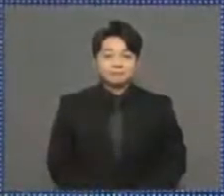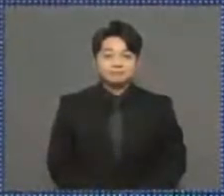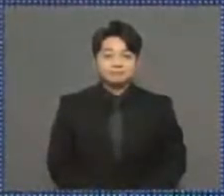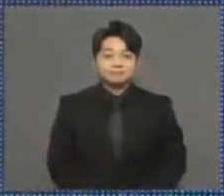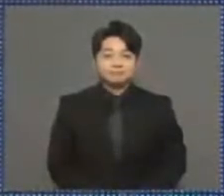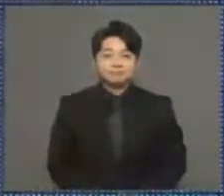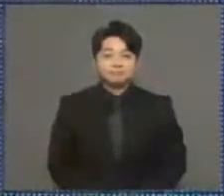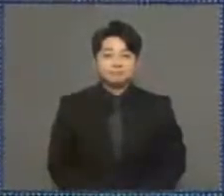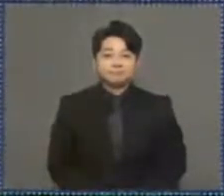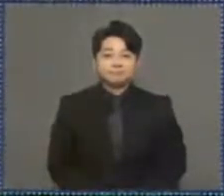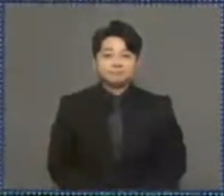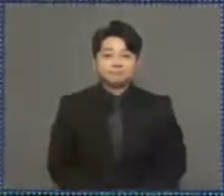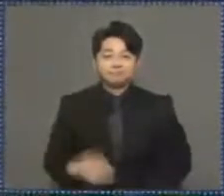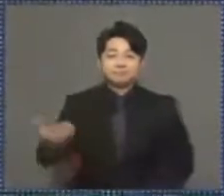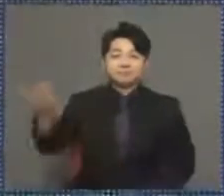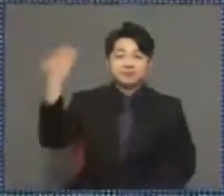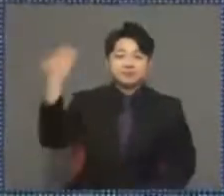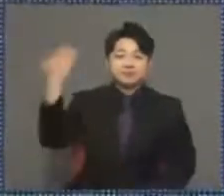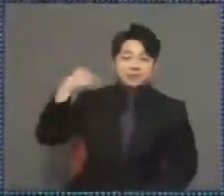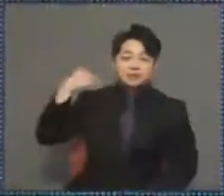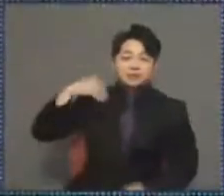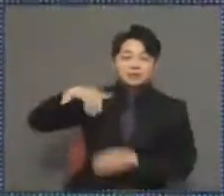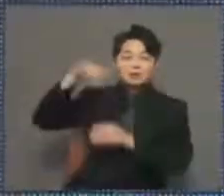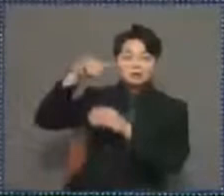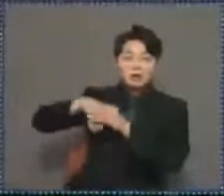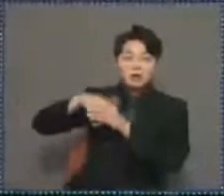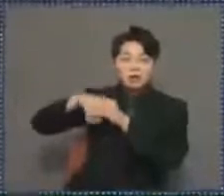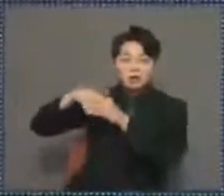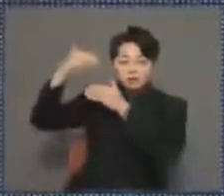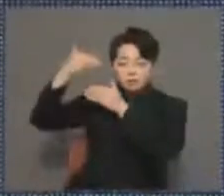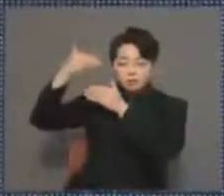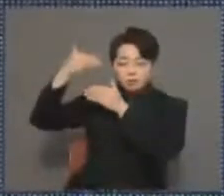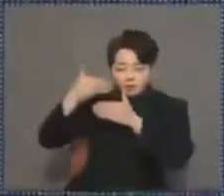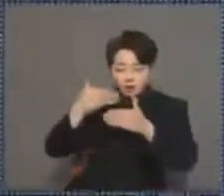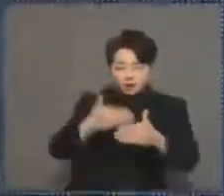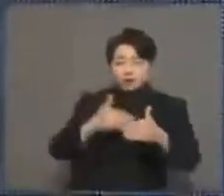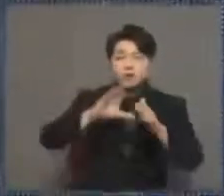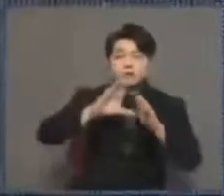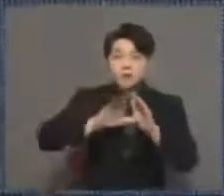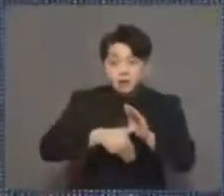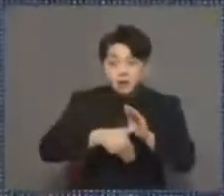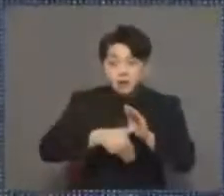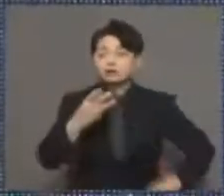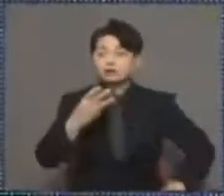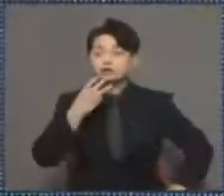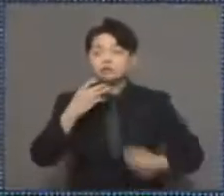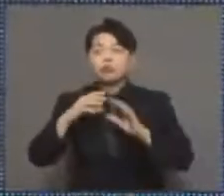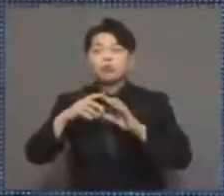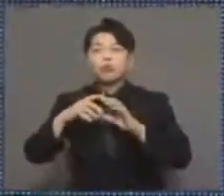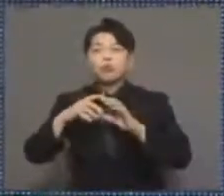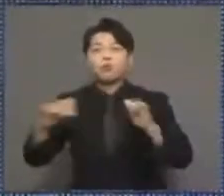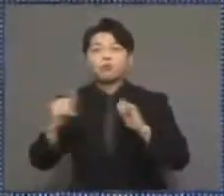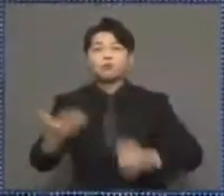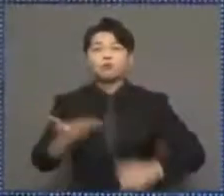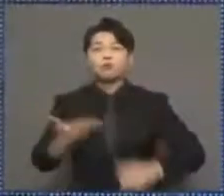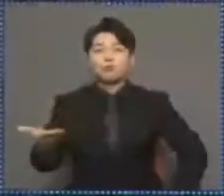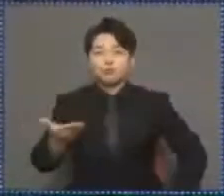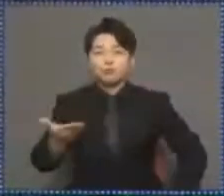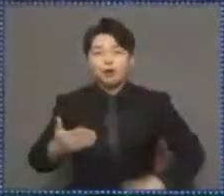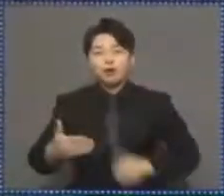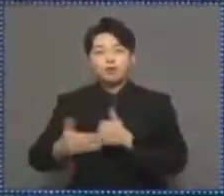지난 대선과 지선 총선까지 우리 수도권의 유권자들께서 민주당을